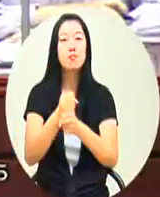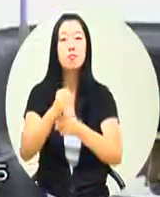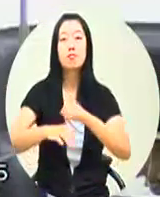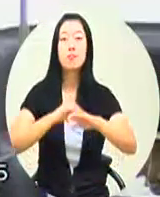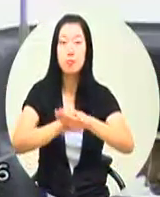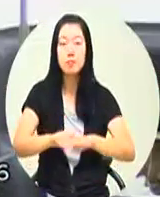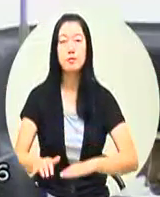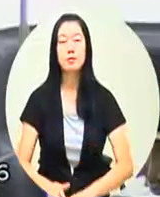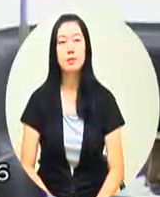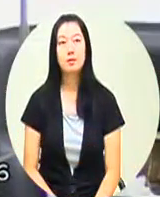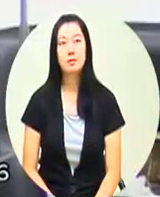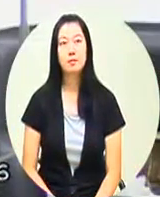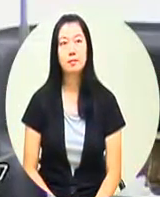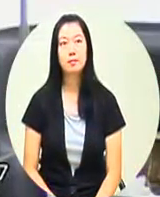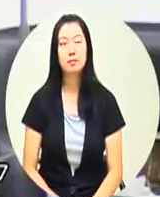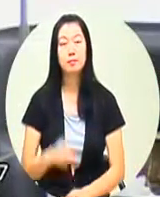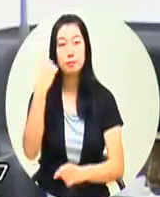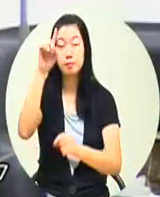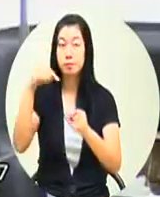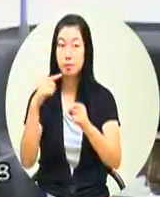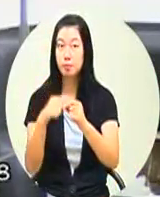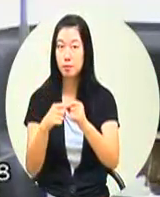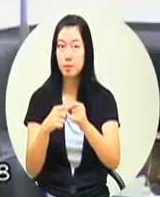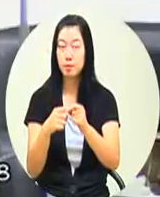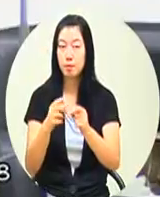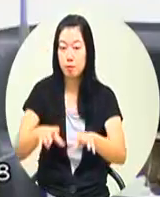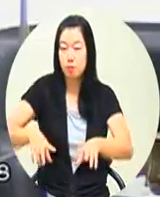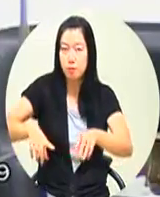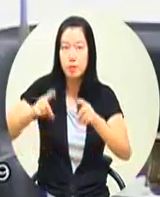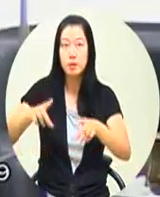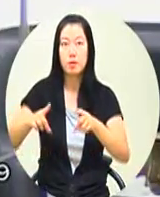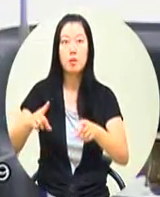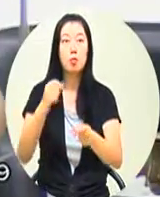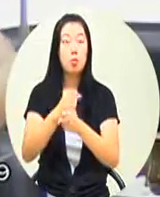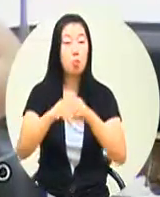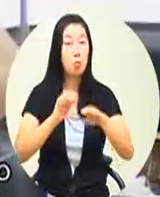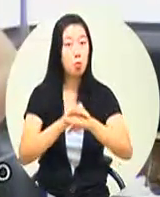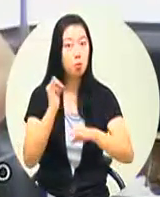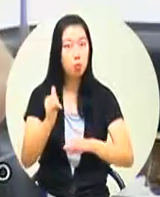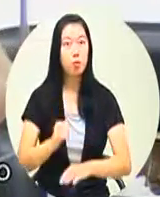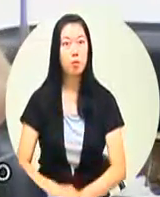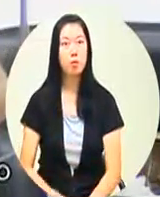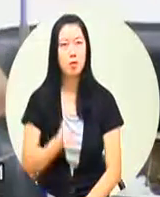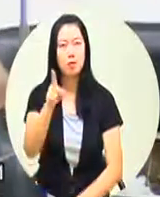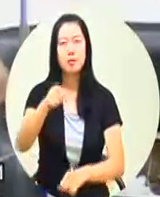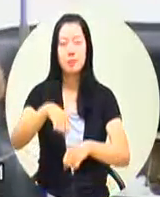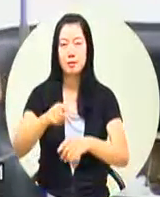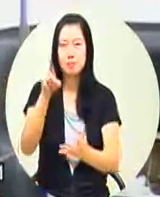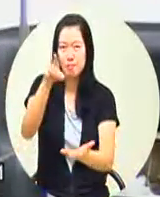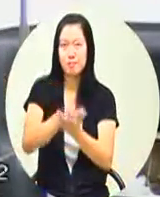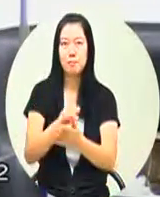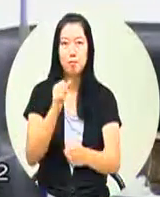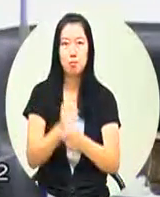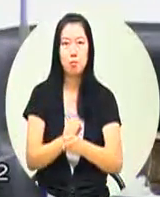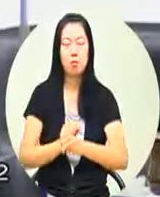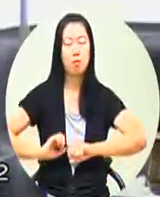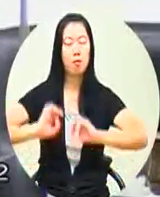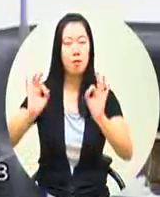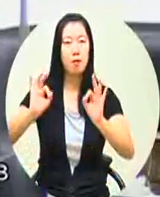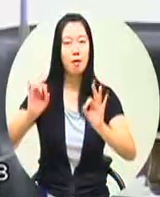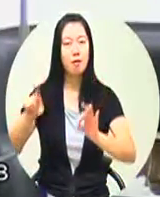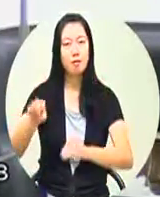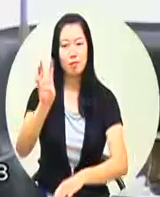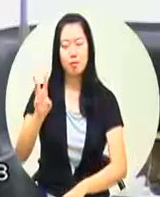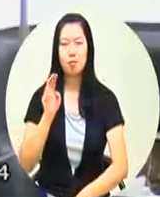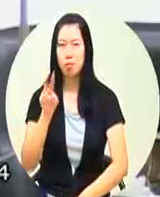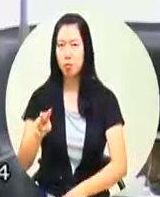明年年初之前就 OK 了吧？ 对对，如果没有下雨，那 我感觉你要一劳永逸而已。奇怪，最闲了都不按诺